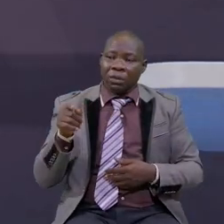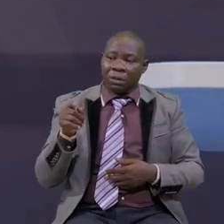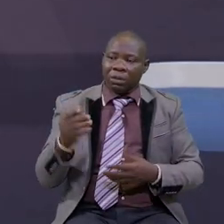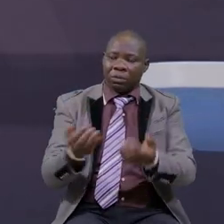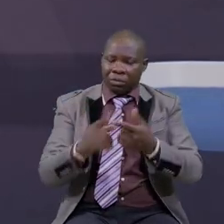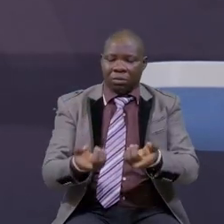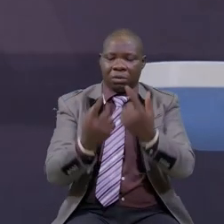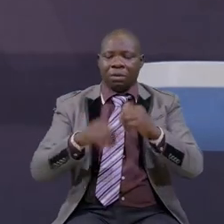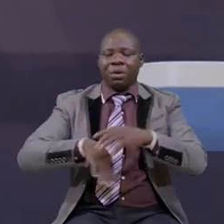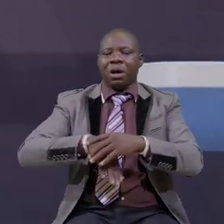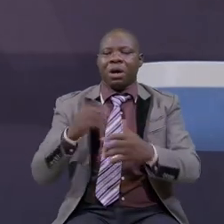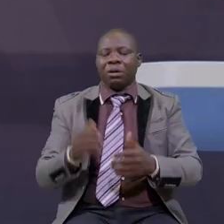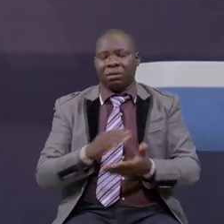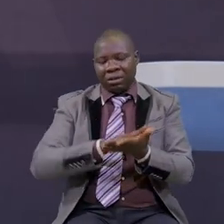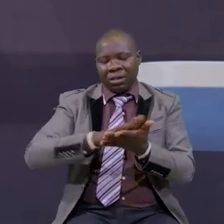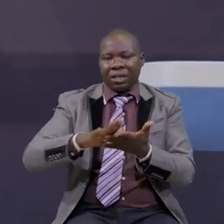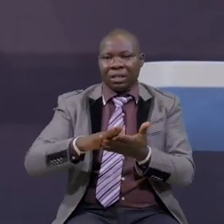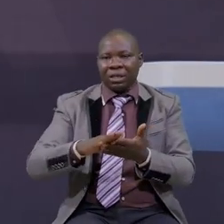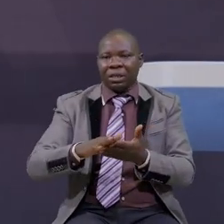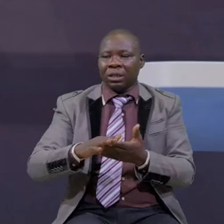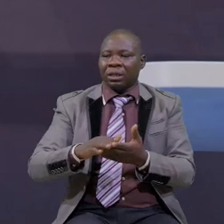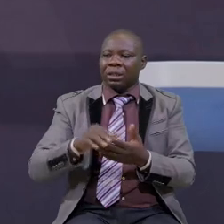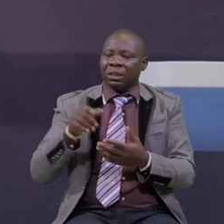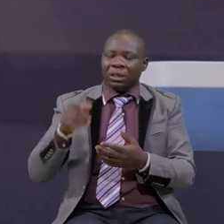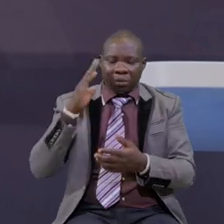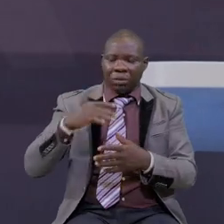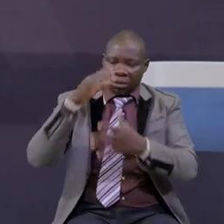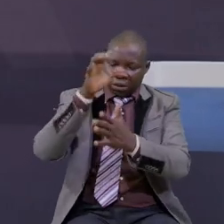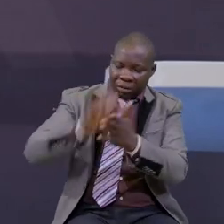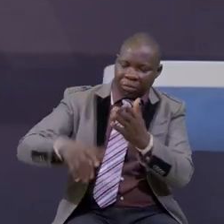il veut sortir propre. Qu'est-ce qu'il faut? Il ôte